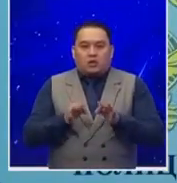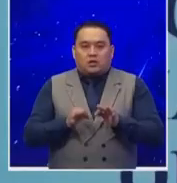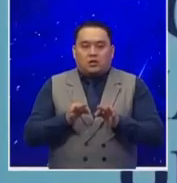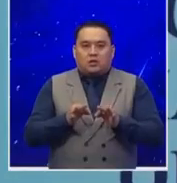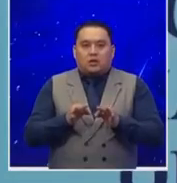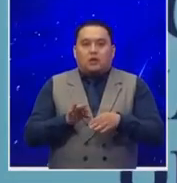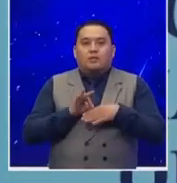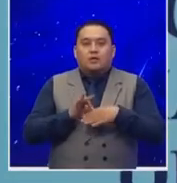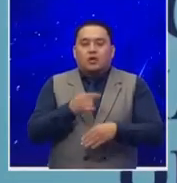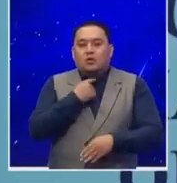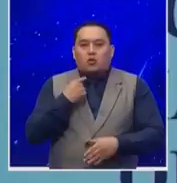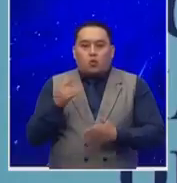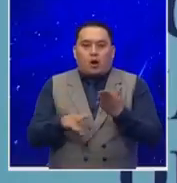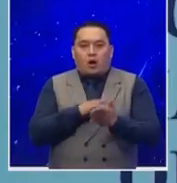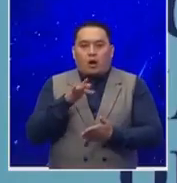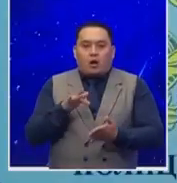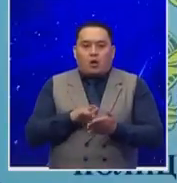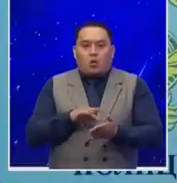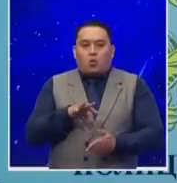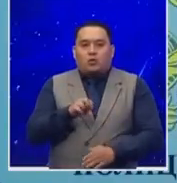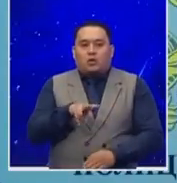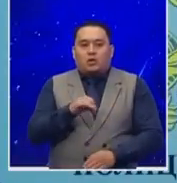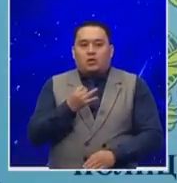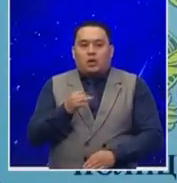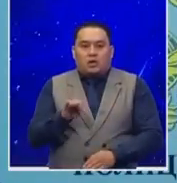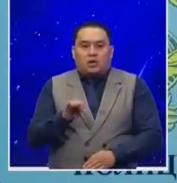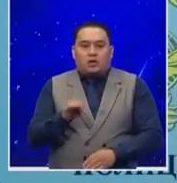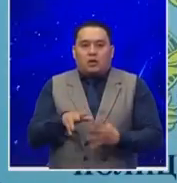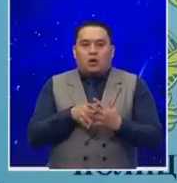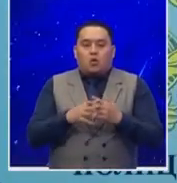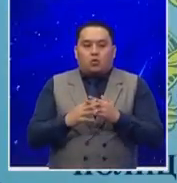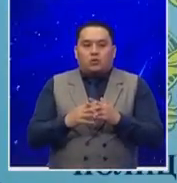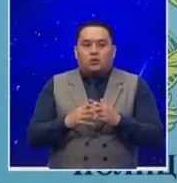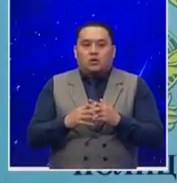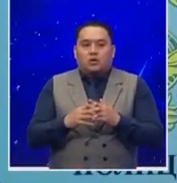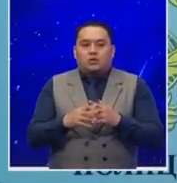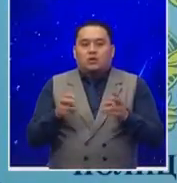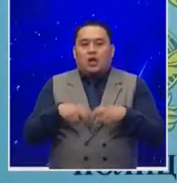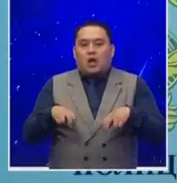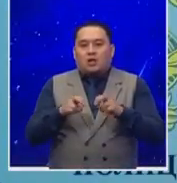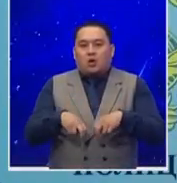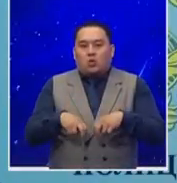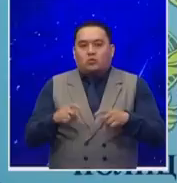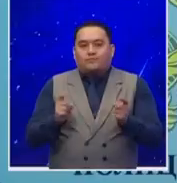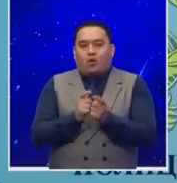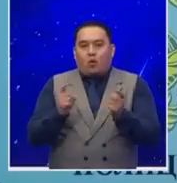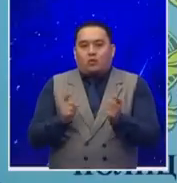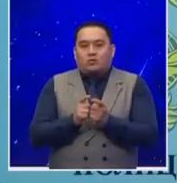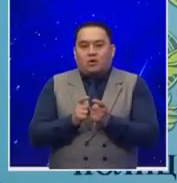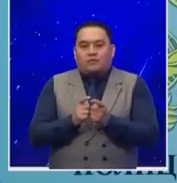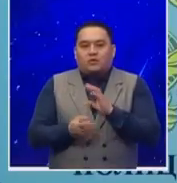жатыр. Ол Талдықорған қаласы Өтенай ауылының 31 жастағы тұрғыны болып шықты. Тергеу барысында сөзге келіспей қалудың